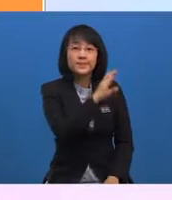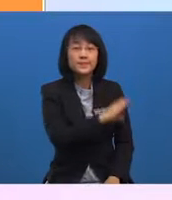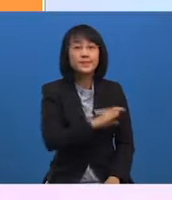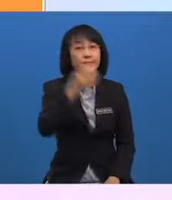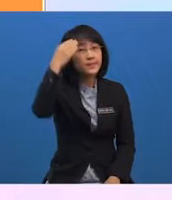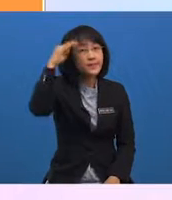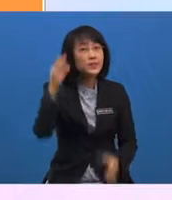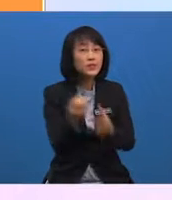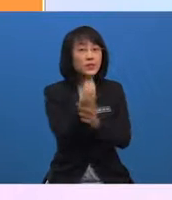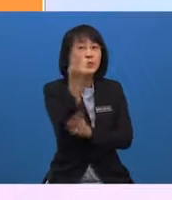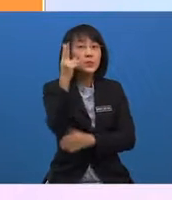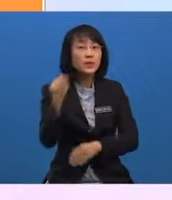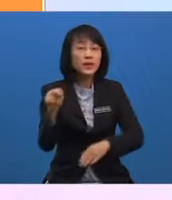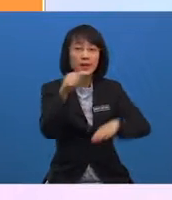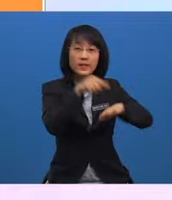di sebelah.